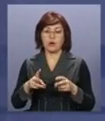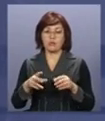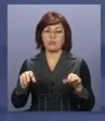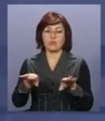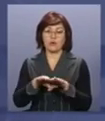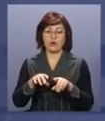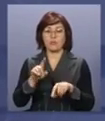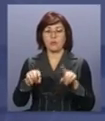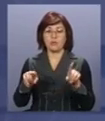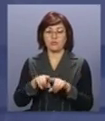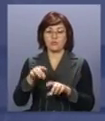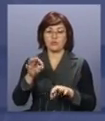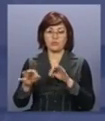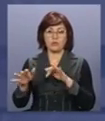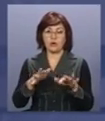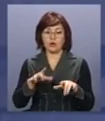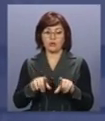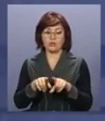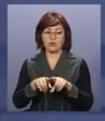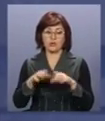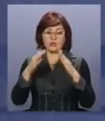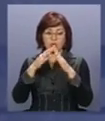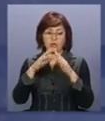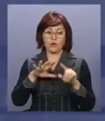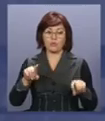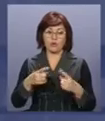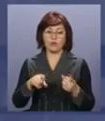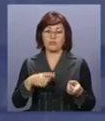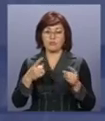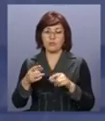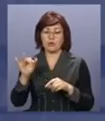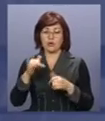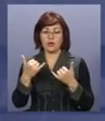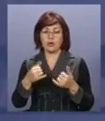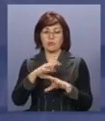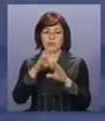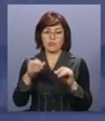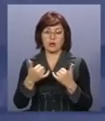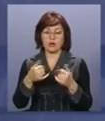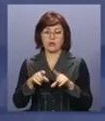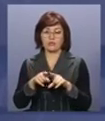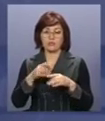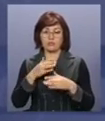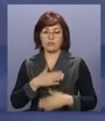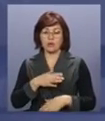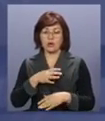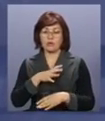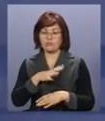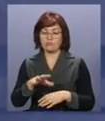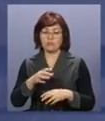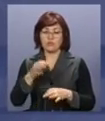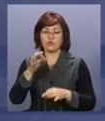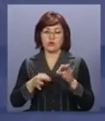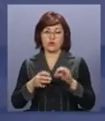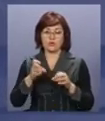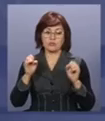сұраса, енді бірі сот процесі кезінде үй қамаққа көшуді сұрады. Бірақ қазы барлығын қанағаттандырмай тастады. Сот залынан